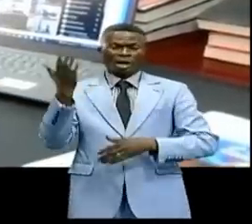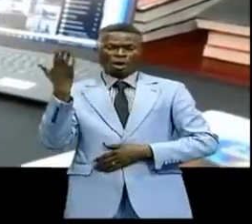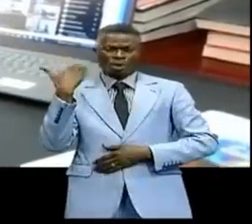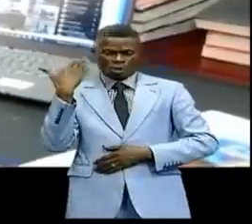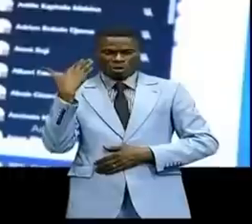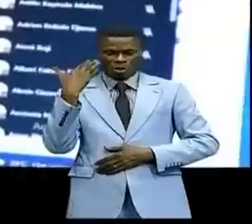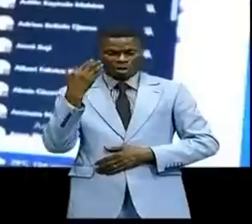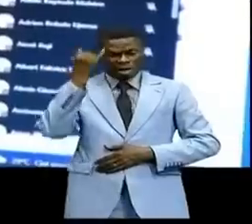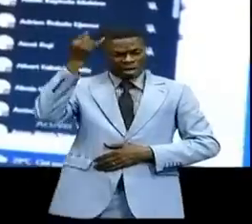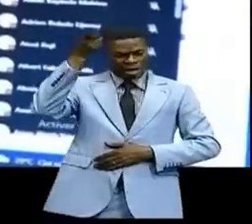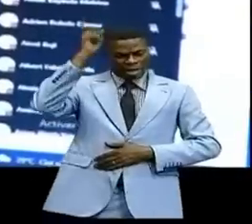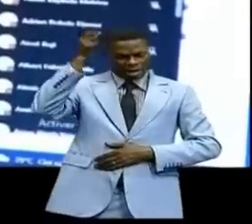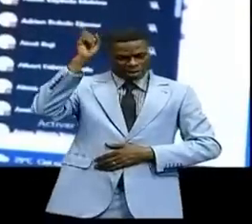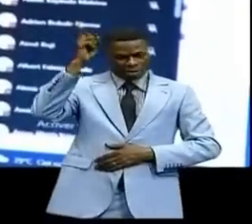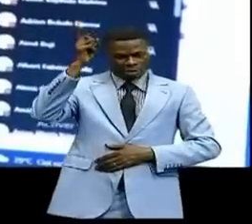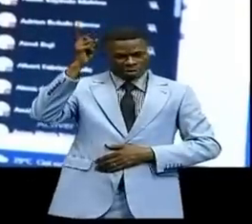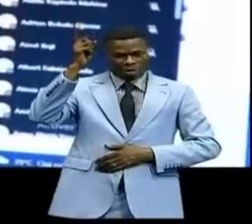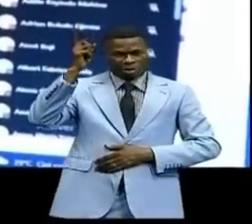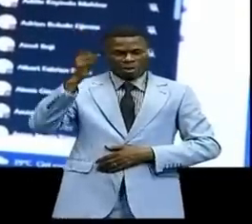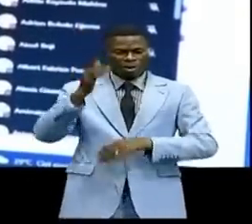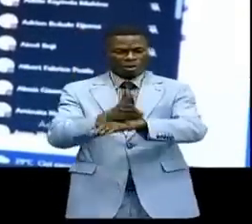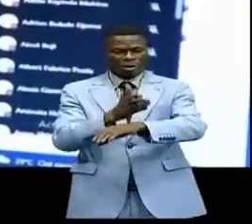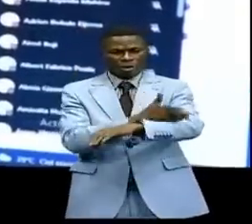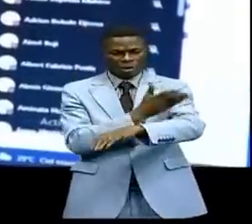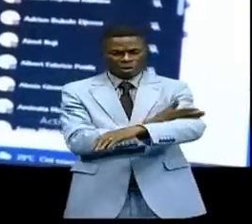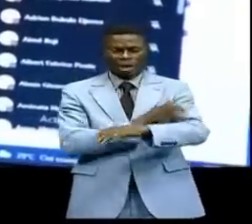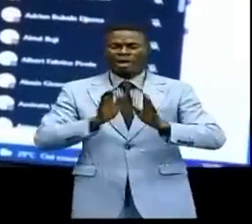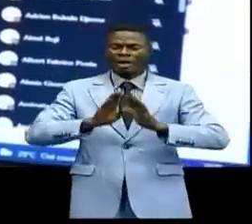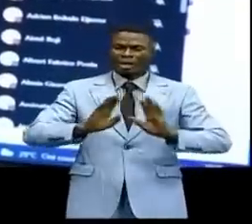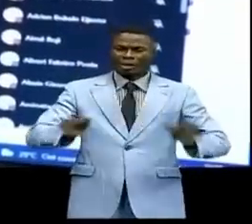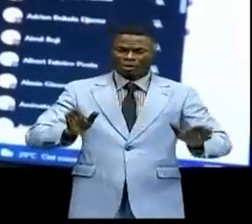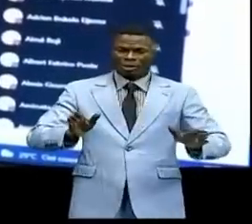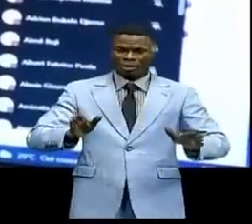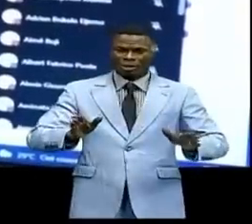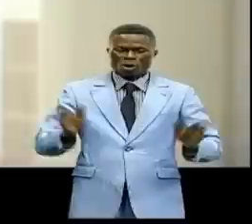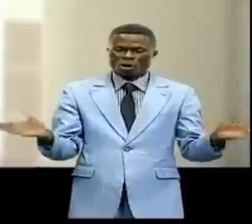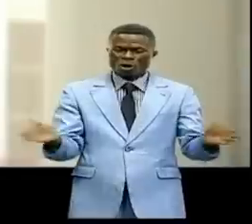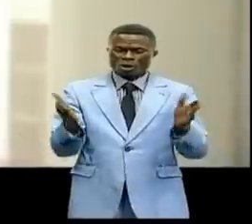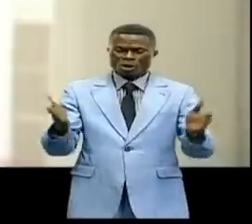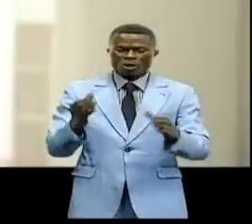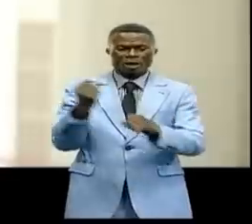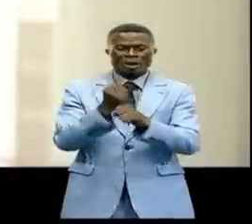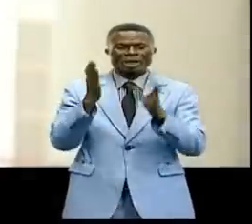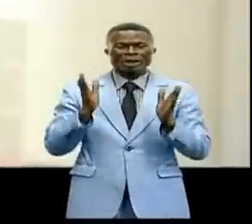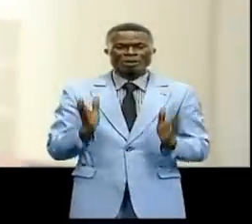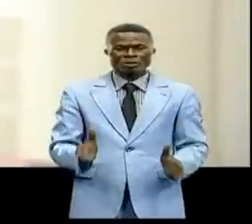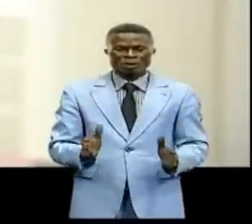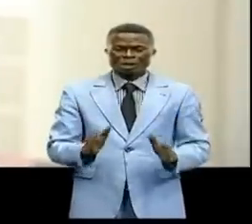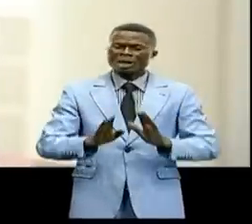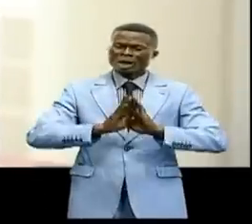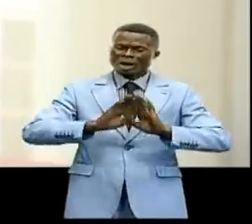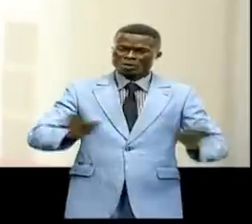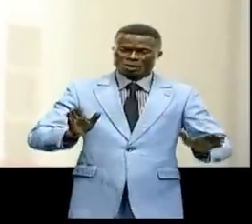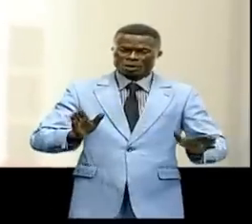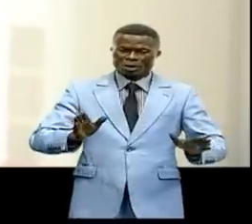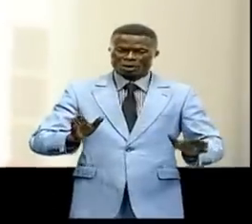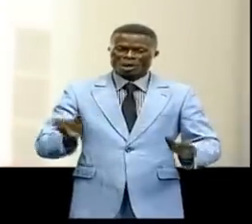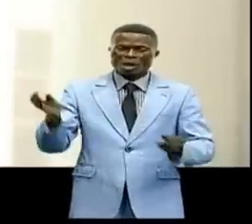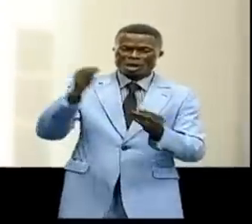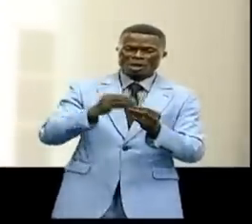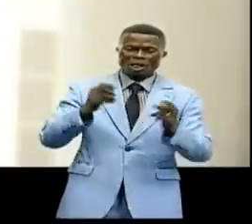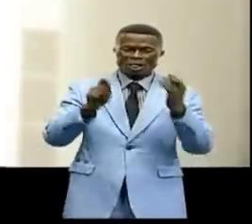Ils visent spécialement l'accroissement des compétences, la motivation du personnel, la capacité d'absorber les